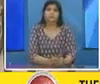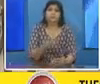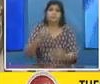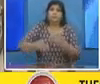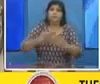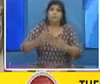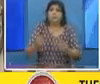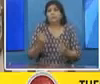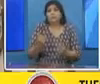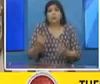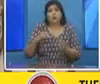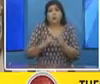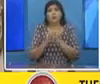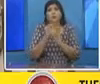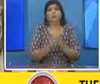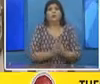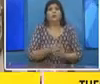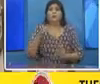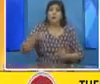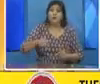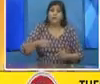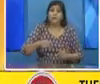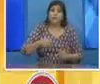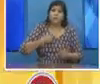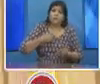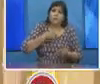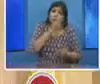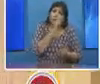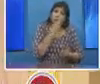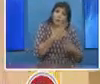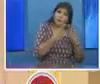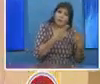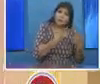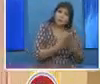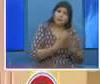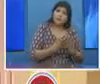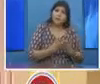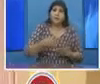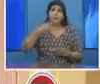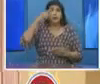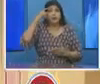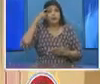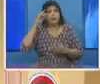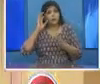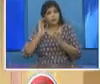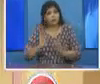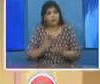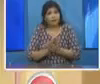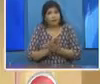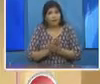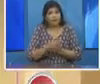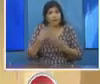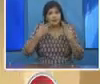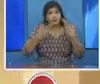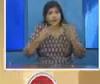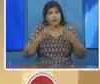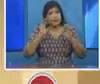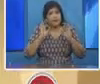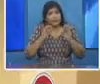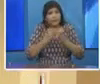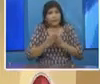ही मजबूत होगी। हमारे यहाँ कहा जाता है विद्या विवादाय धनम